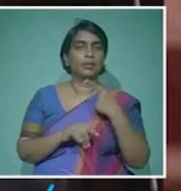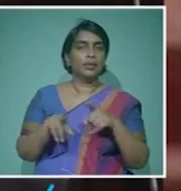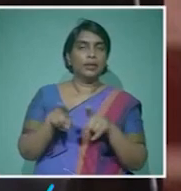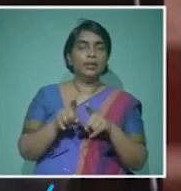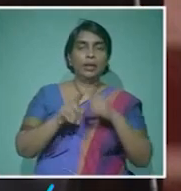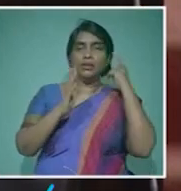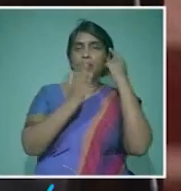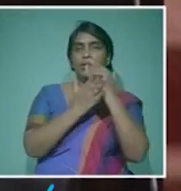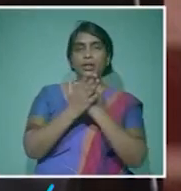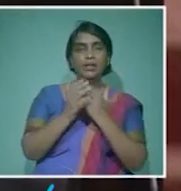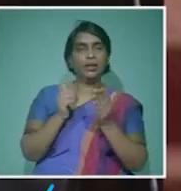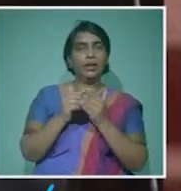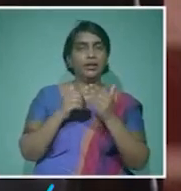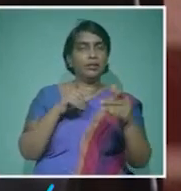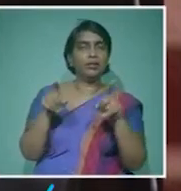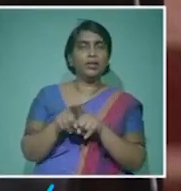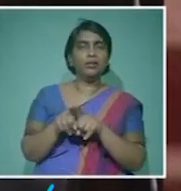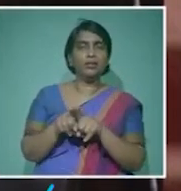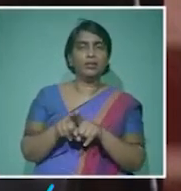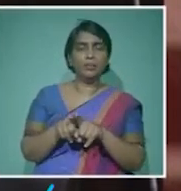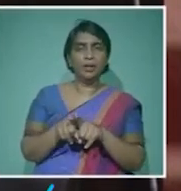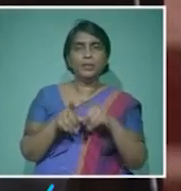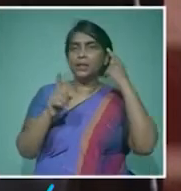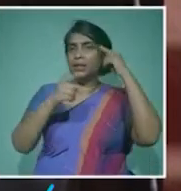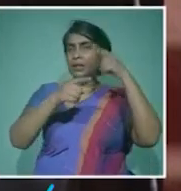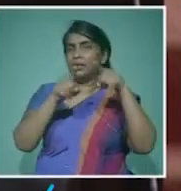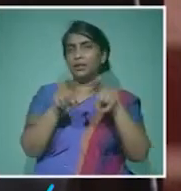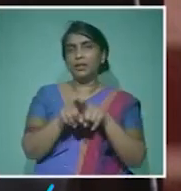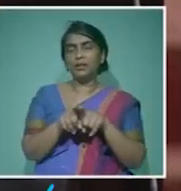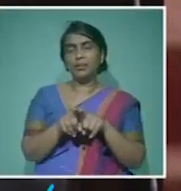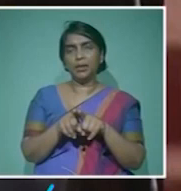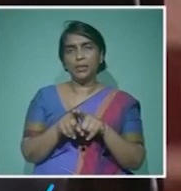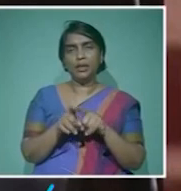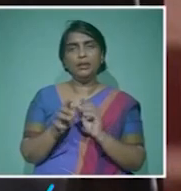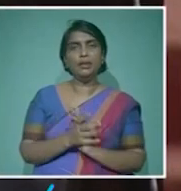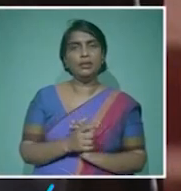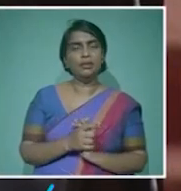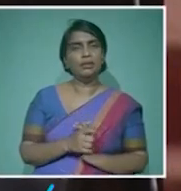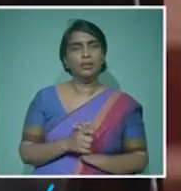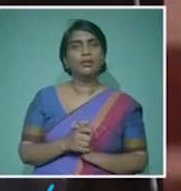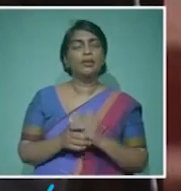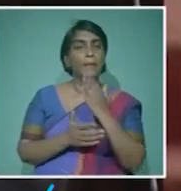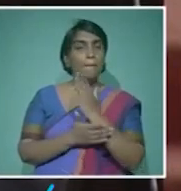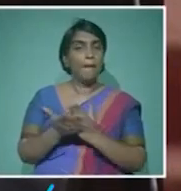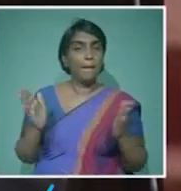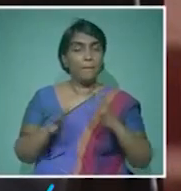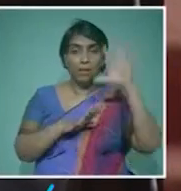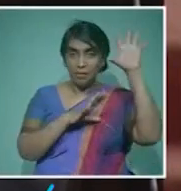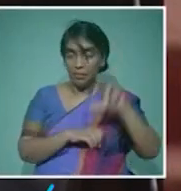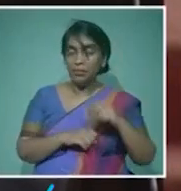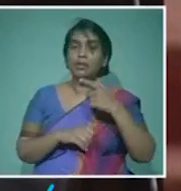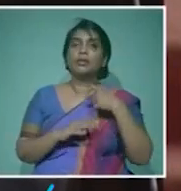මුදල් ඩොලර් ප්‍රමාණය නැතිවීම නිසා ඒ නිසා තමයි අපි වෙනත් විකල්ප වලට ගිහිල්ලා තිරුංගු පිටි ආනයනය කරන